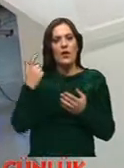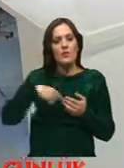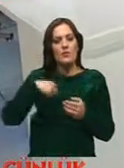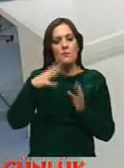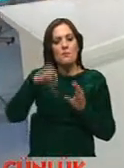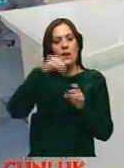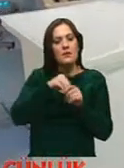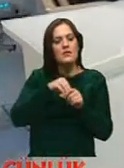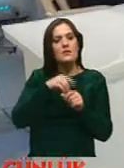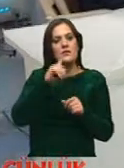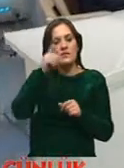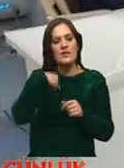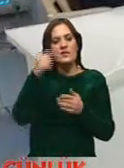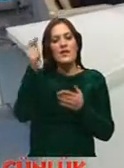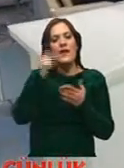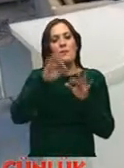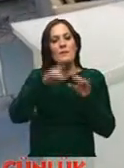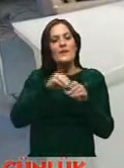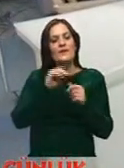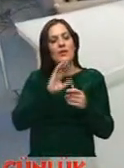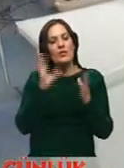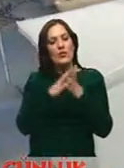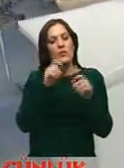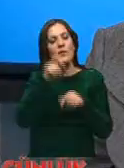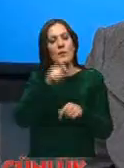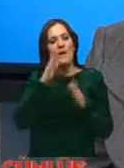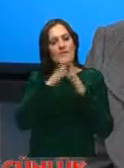özellikle merkezin sadece yazılımcılara ev sahipliği yapan bir yer